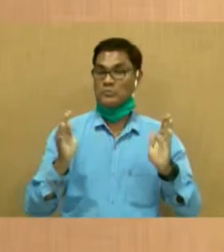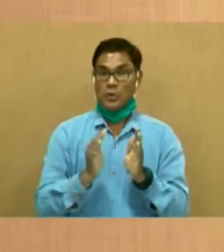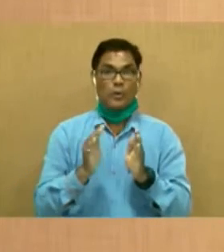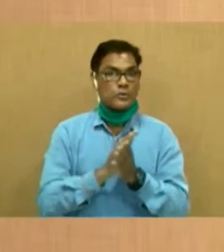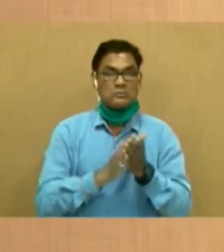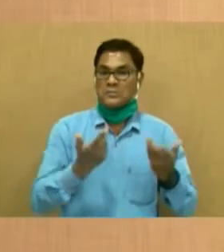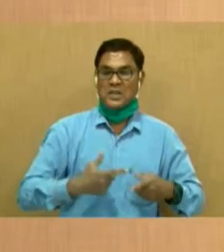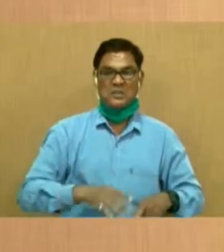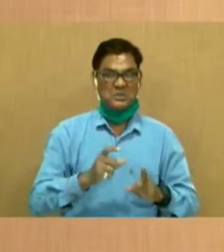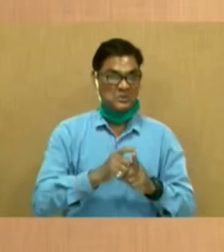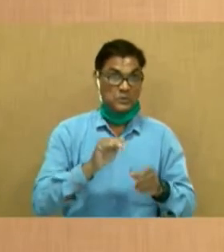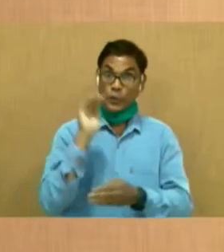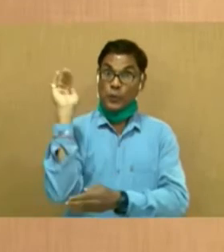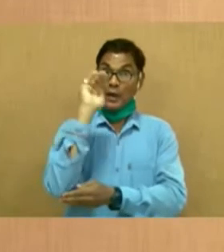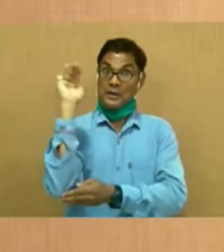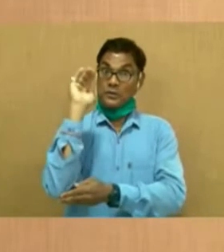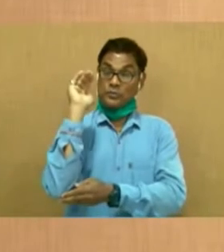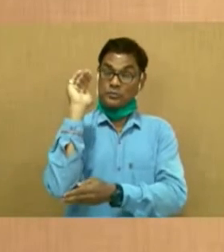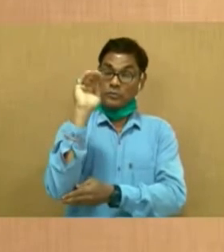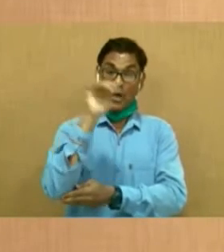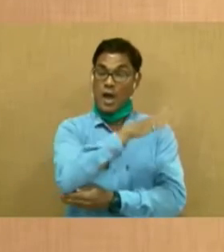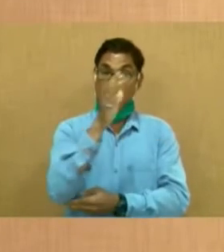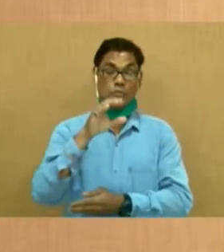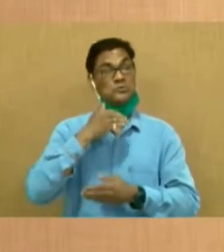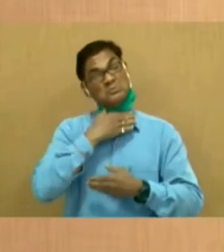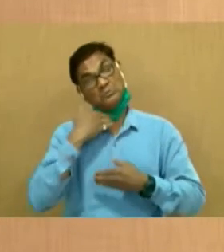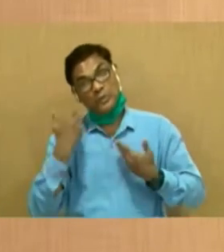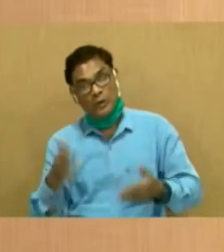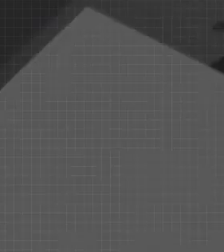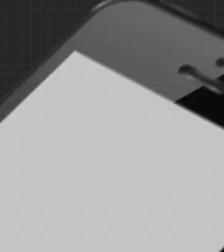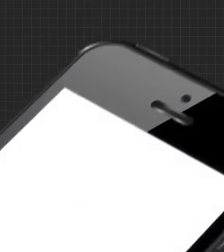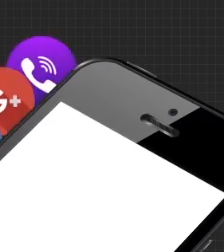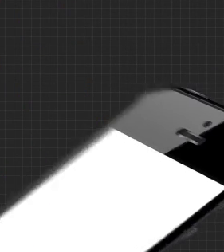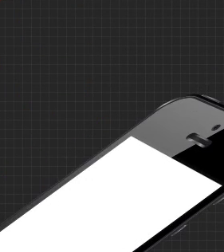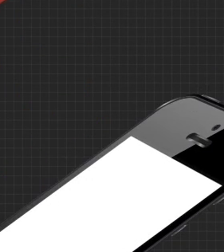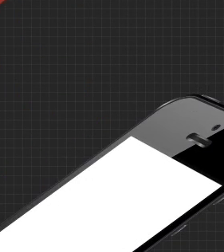ବ୍ୟୁରୋ ରିପୋର୍ଟ, ଦର୍ଗ 14।